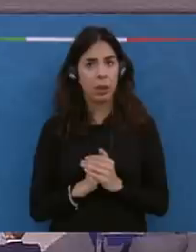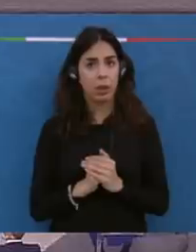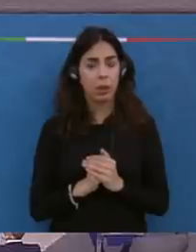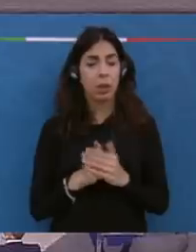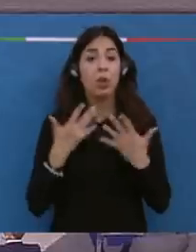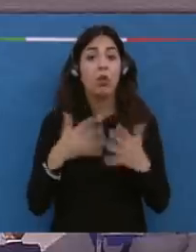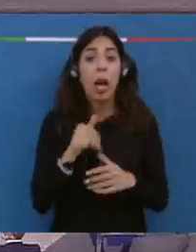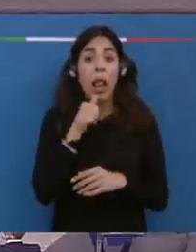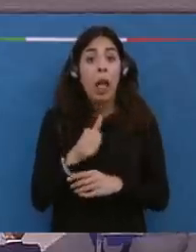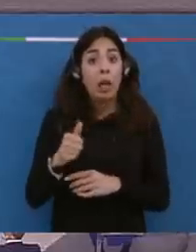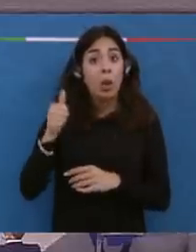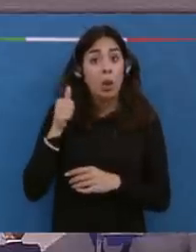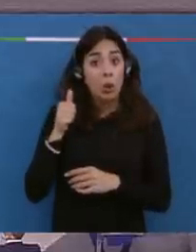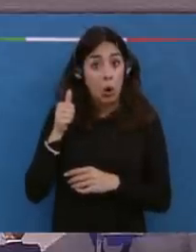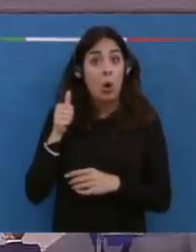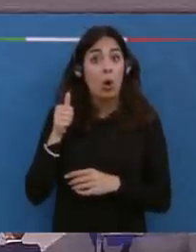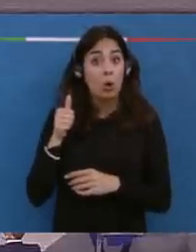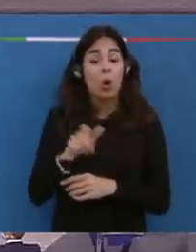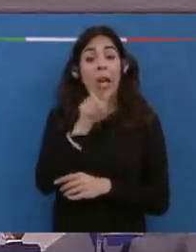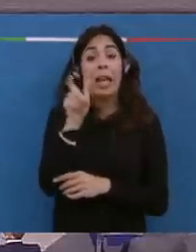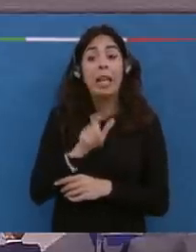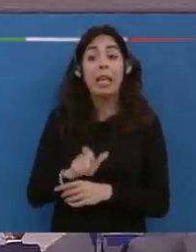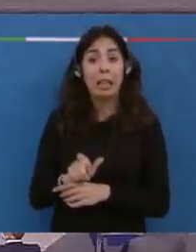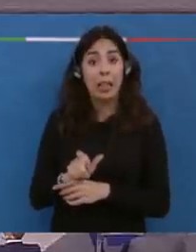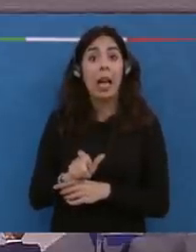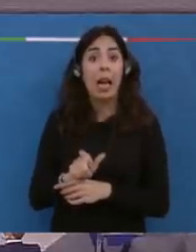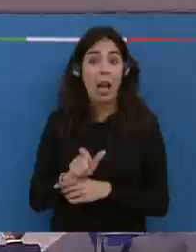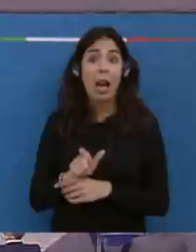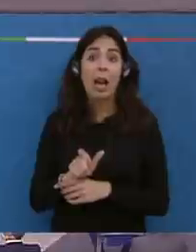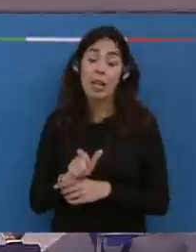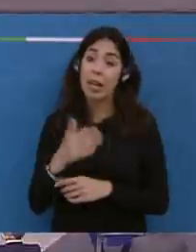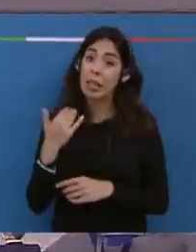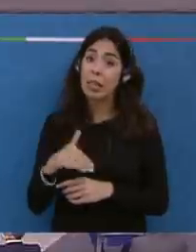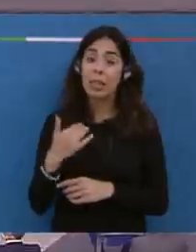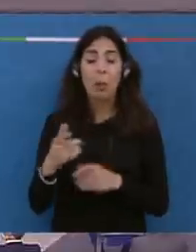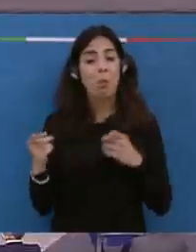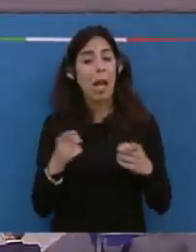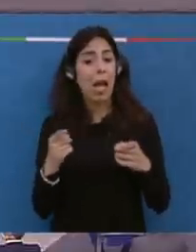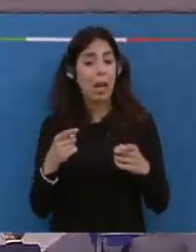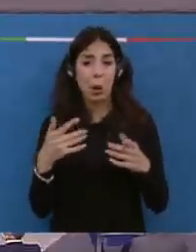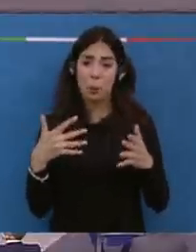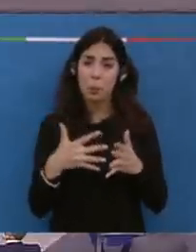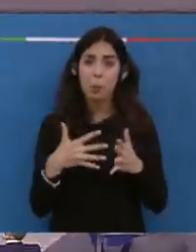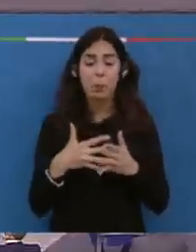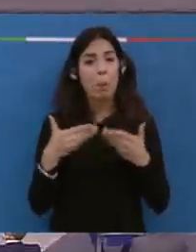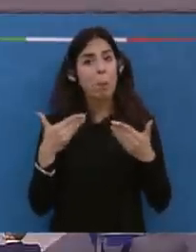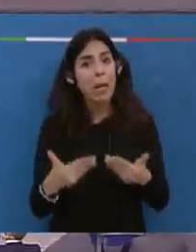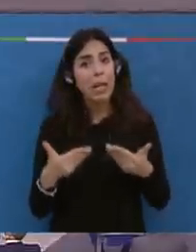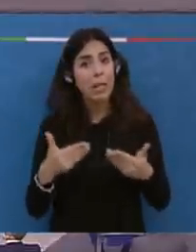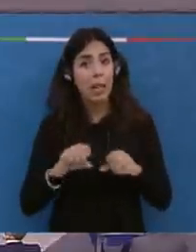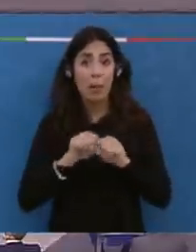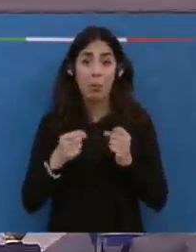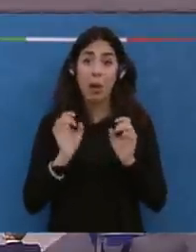scorso l'italia ha attraversato tempi difficili a causa della pandemia